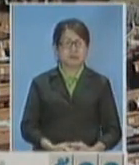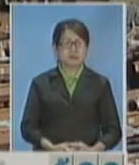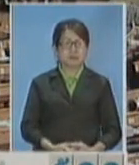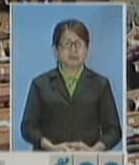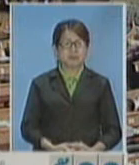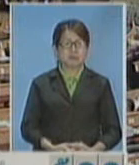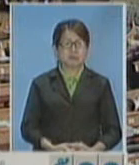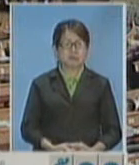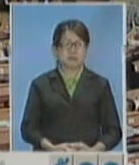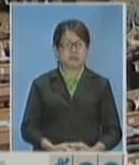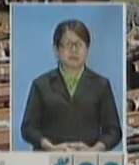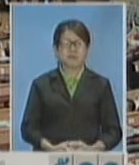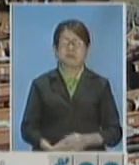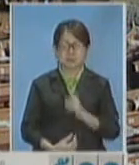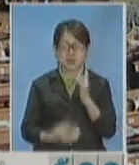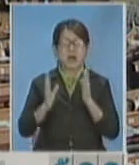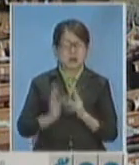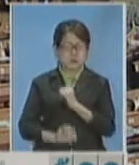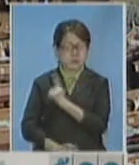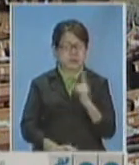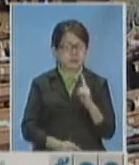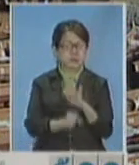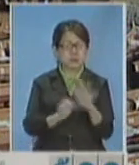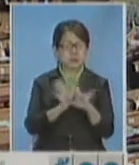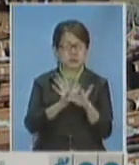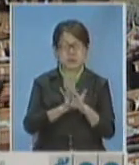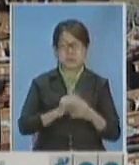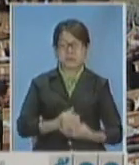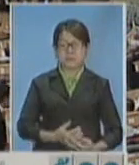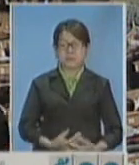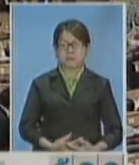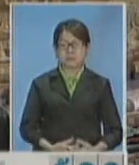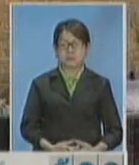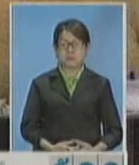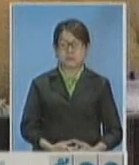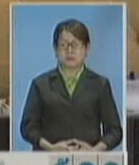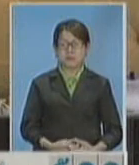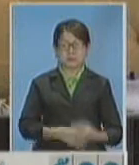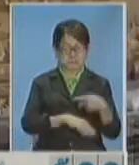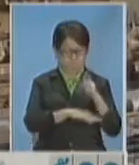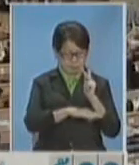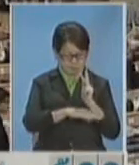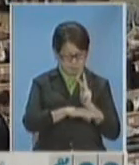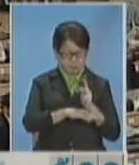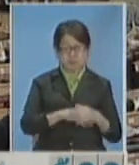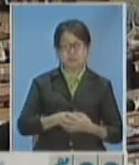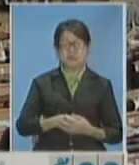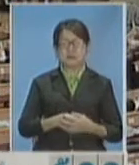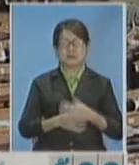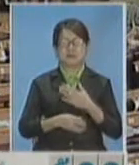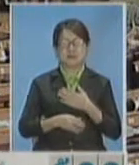อ้าวก็อีกฝ่ายละท่านอภิชาติแล้วก ็ครับกราบเรียนท่านประธานสภาที่เคาร